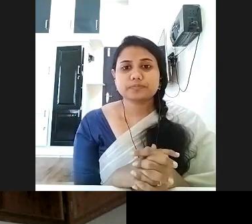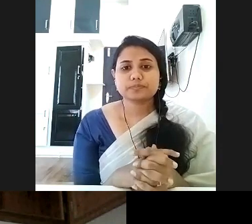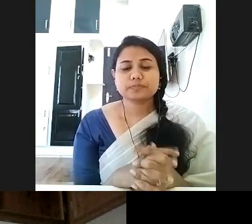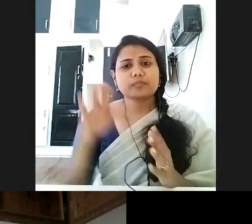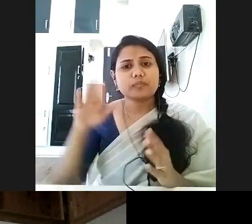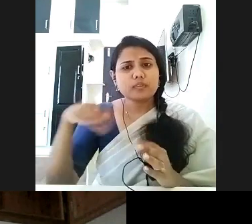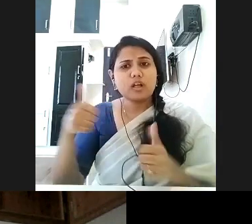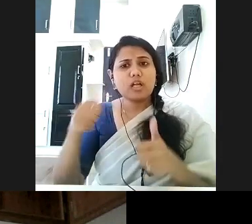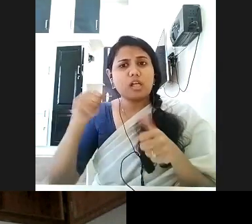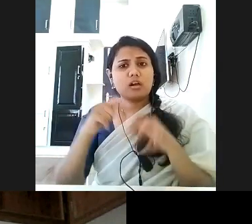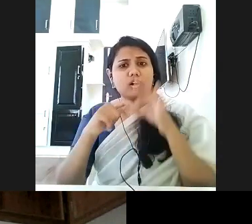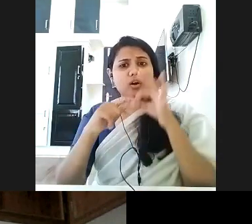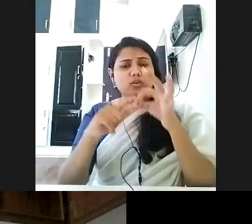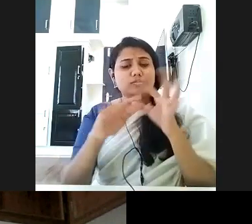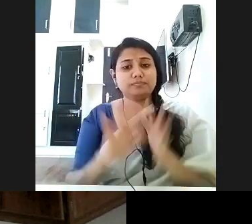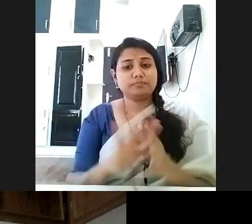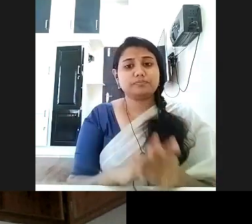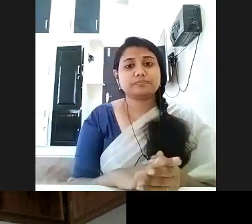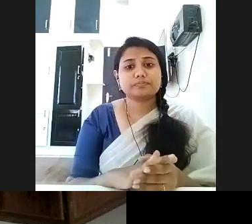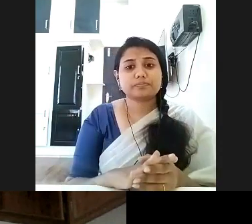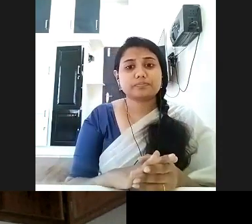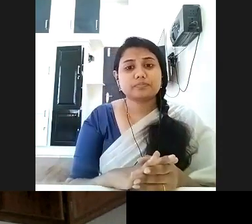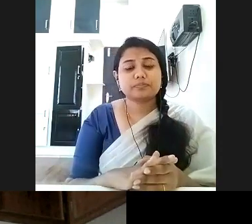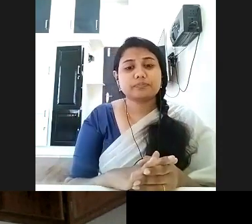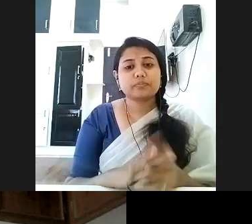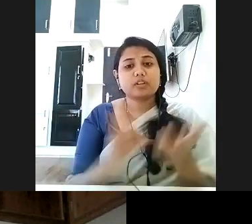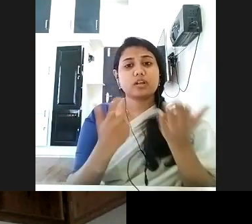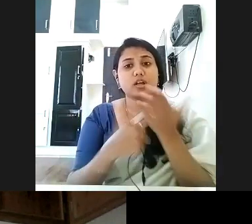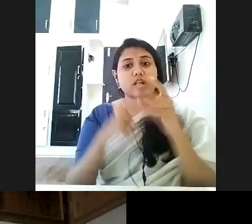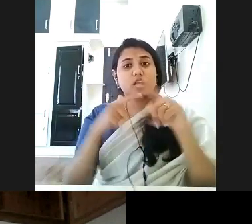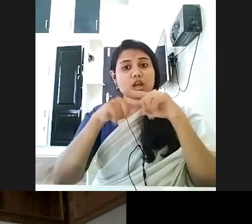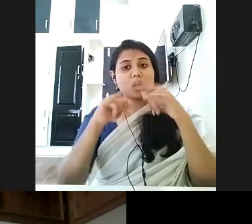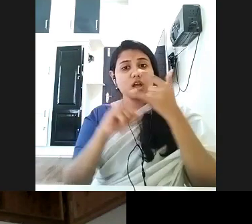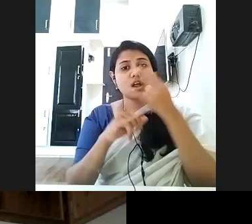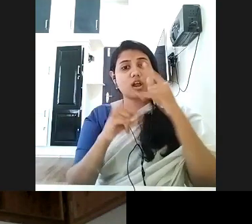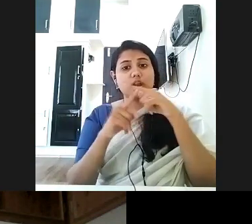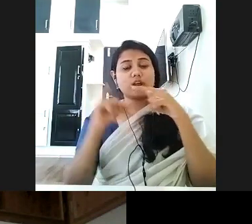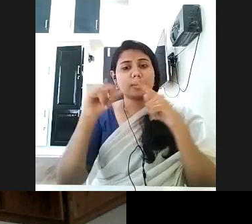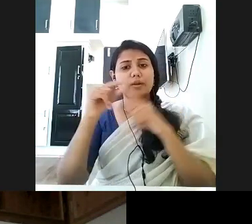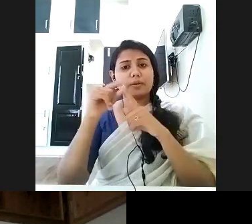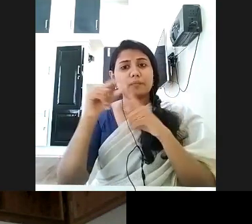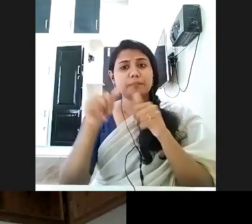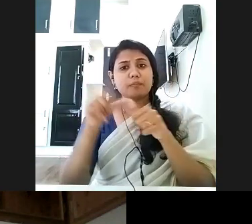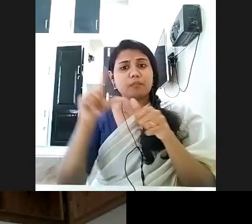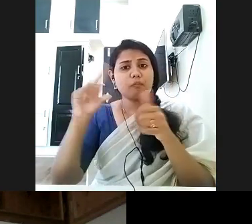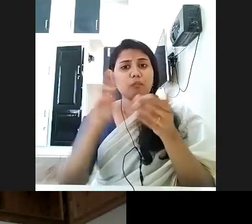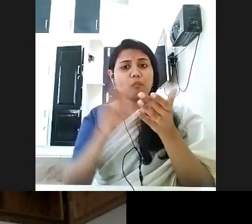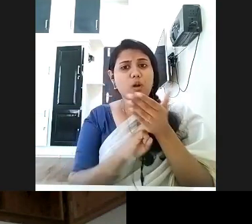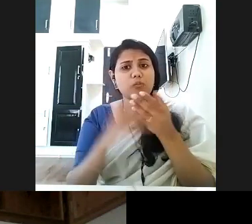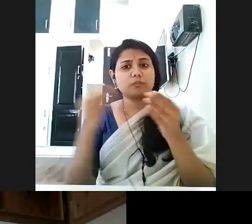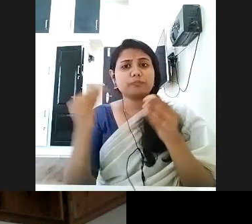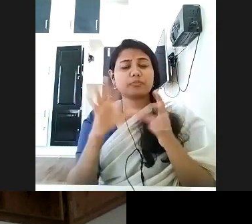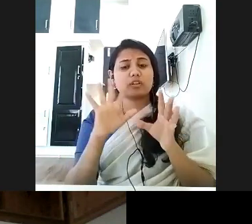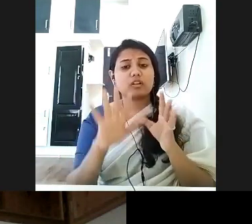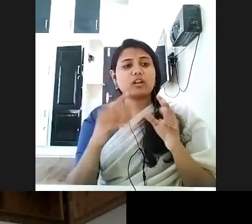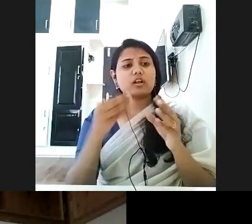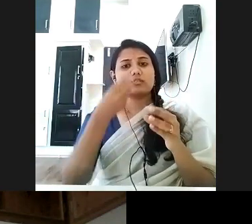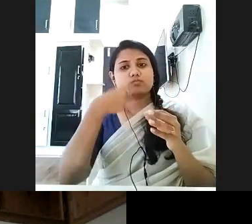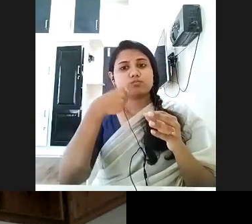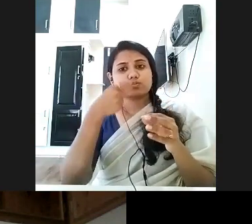ക്വസ്റ്റ്യൻ ഇവിടെ ചാറ്റിൽ വന്നിരിക്കുന്നതാണ്. റിസ്ഡിപ്ലാം കുറച്ച് സ്റ്റാർട്ട് ചെയ്ത് കഴിഞ്ഞിട്ട് ഇടയ്ക്ക് വെച്ച് ഡിസ്കണ്ടിന്യൂ ചെയ്ത് കഴിഞ്ഞാൽ